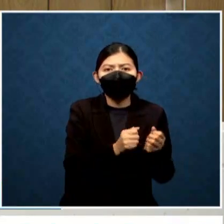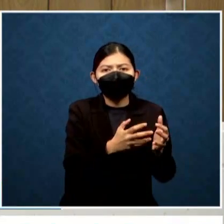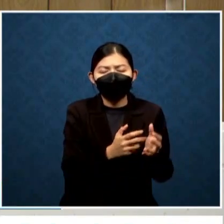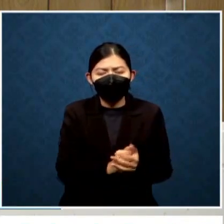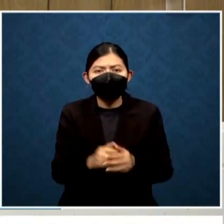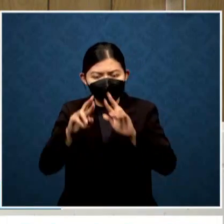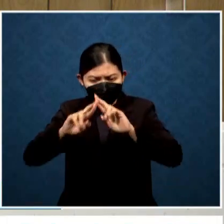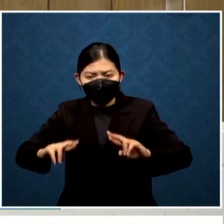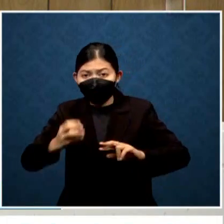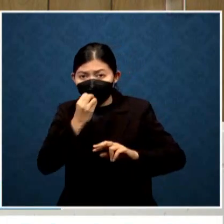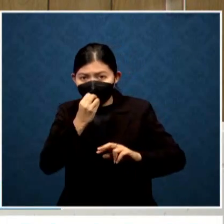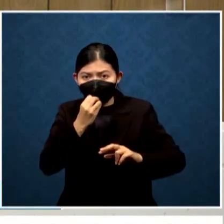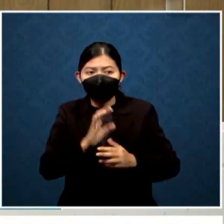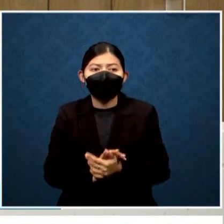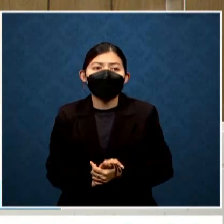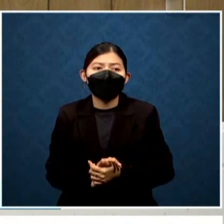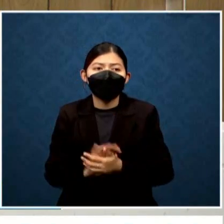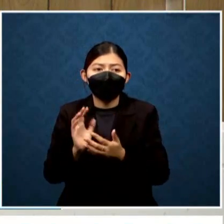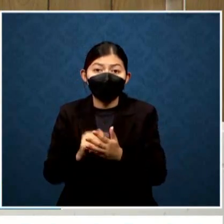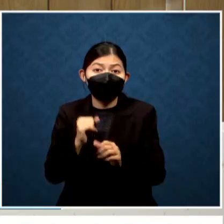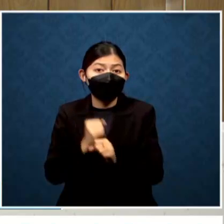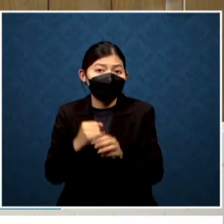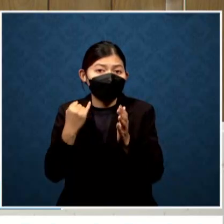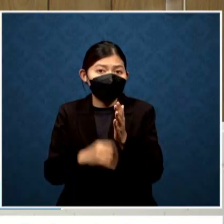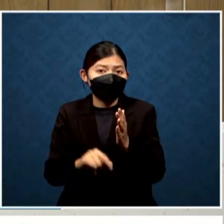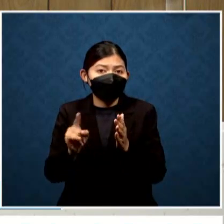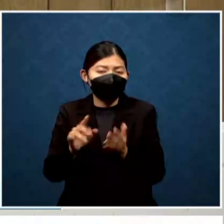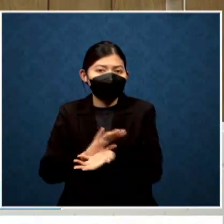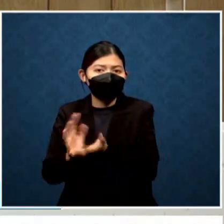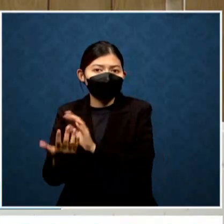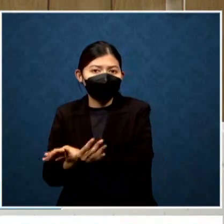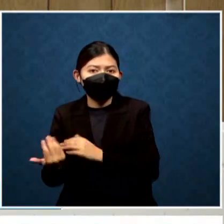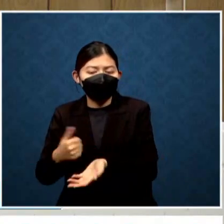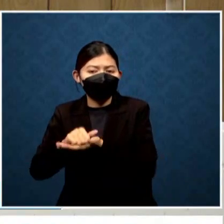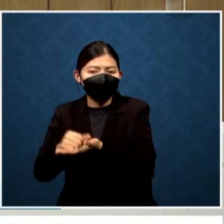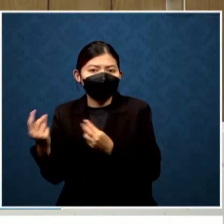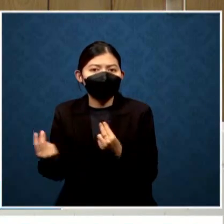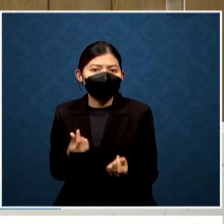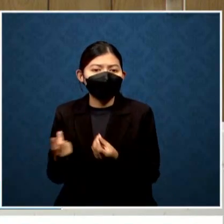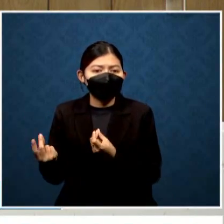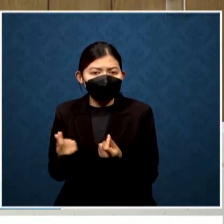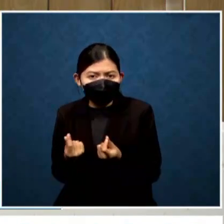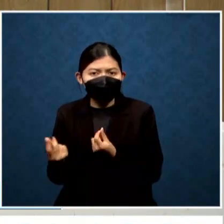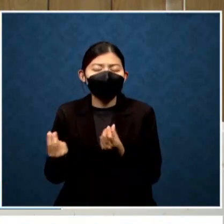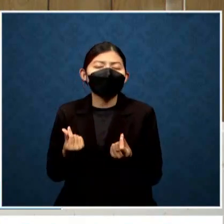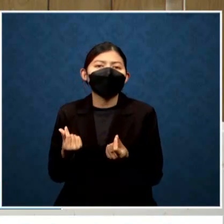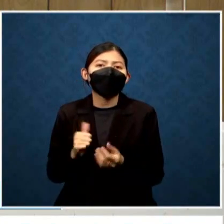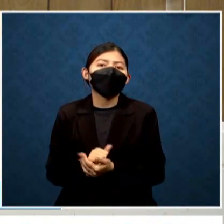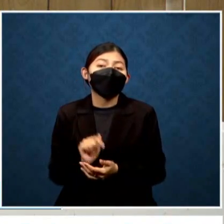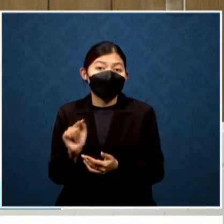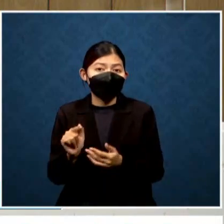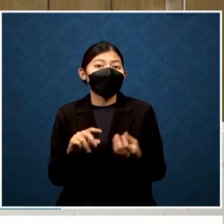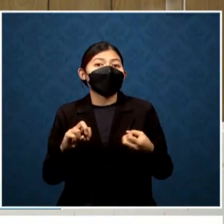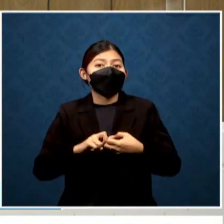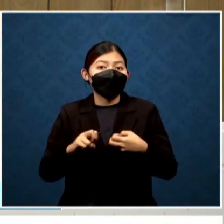หารแต่เขาไปกระทำผิดไปใช้ผิดประเภทเป็นสถานบริการนั่นเรื่องหนึ่งที่เขาทำที่ให้ทำให้เ